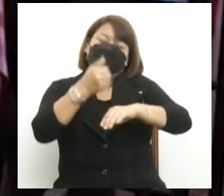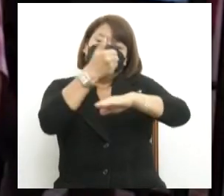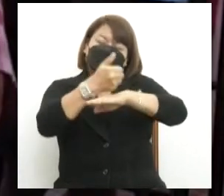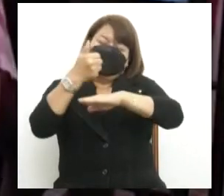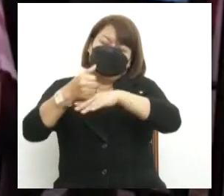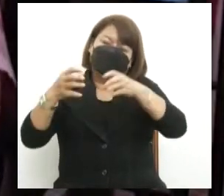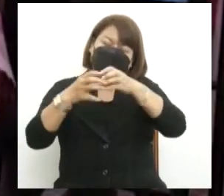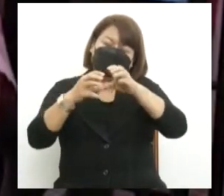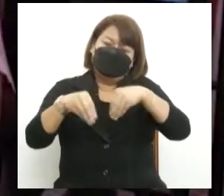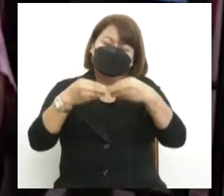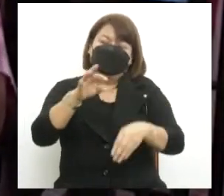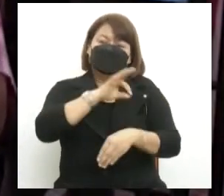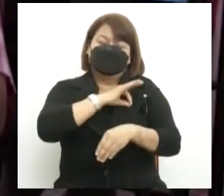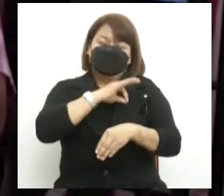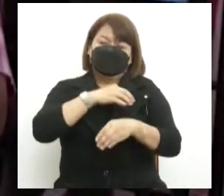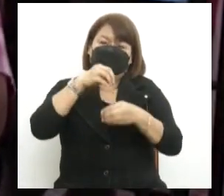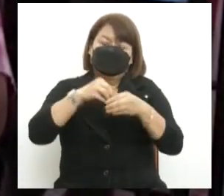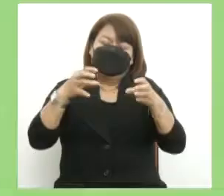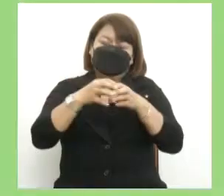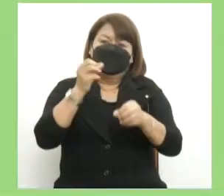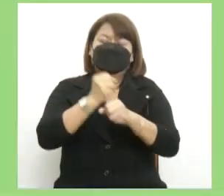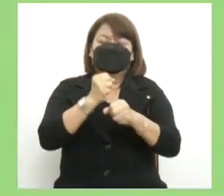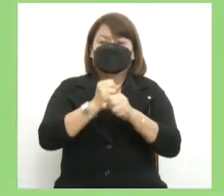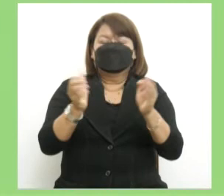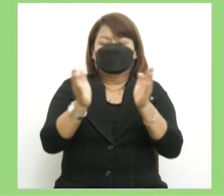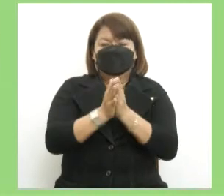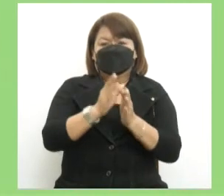มาชิกในกลุ่มทำงานร่วมกันได้ค่ะ